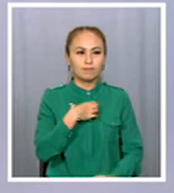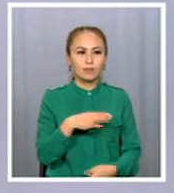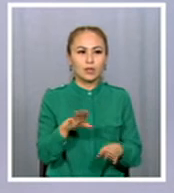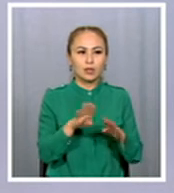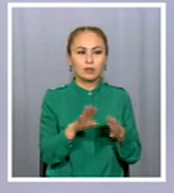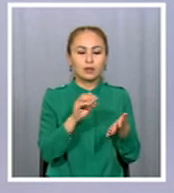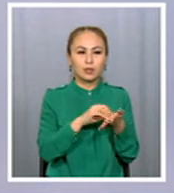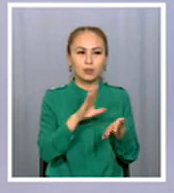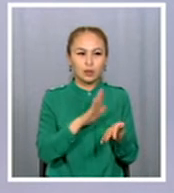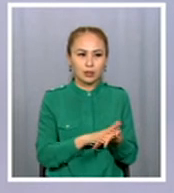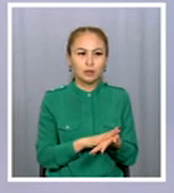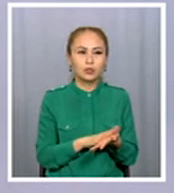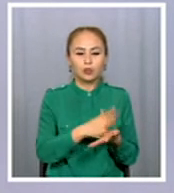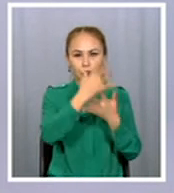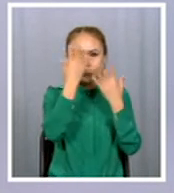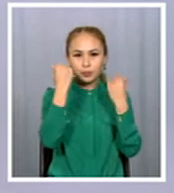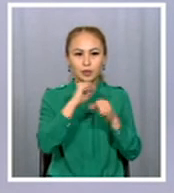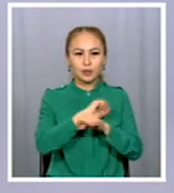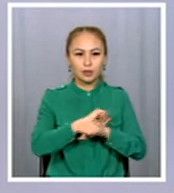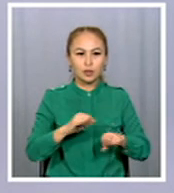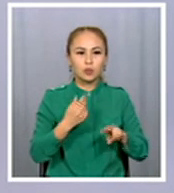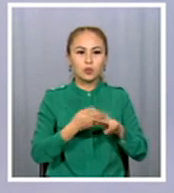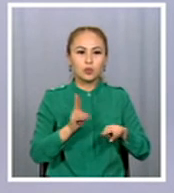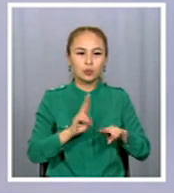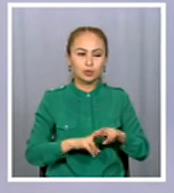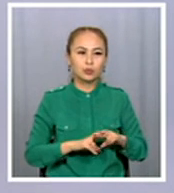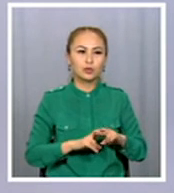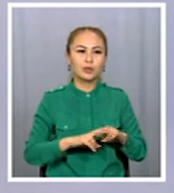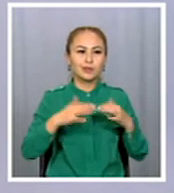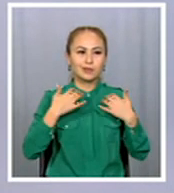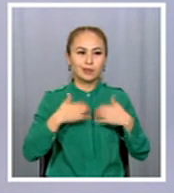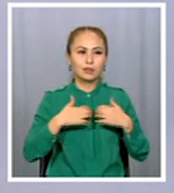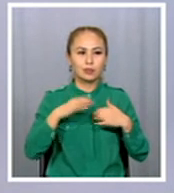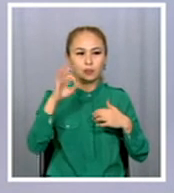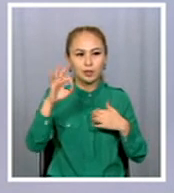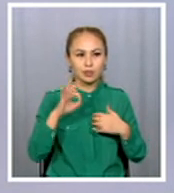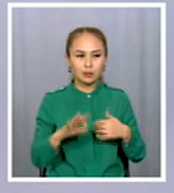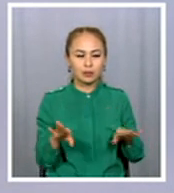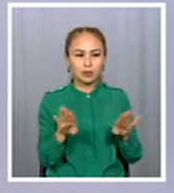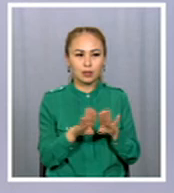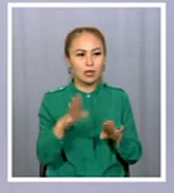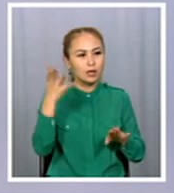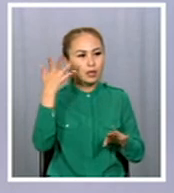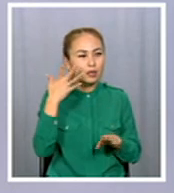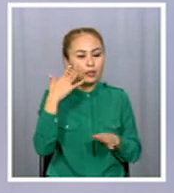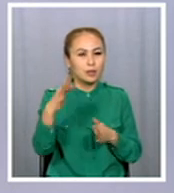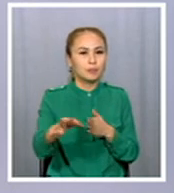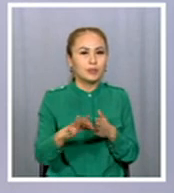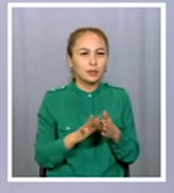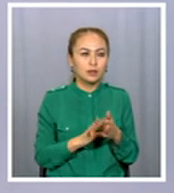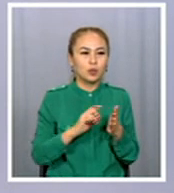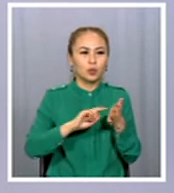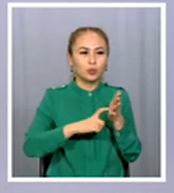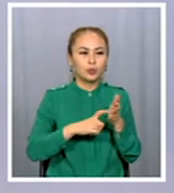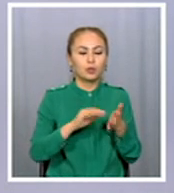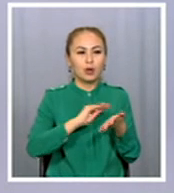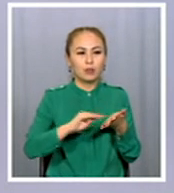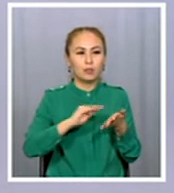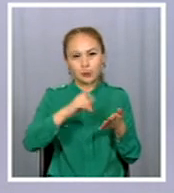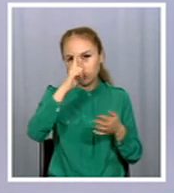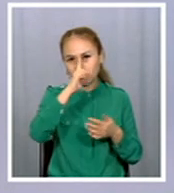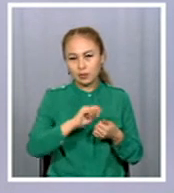таңбаларын ұмытпау керек екен. Сол үшін бұлар санның процентін табу деген кезде бірден көбейту амалын есте